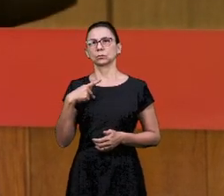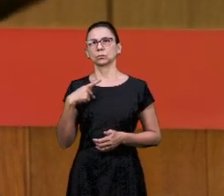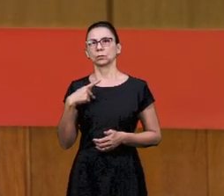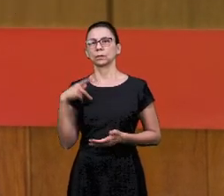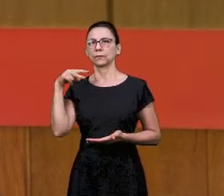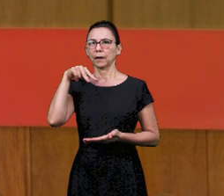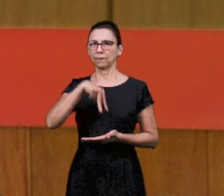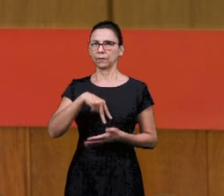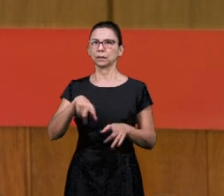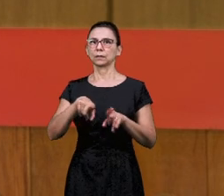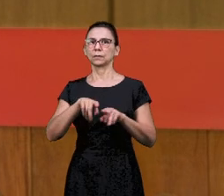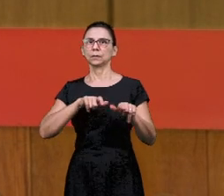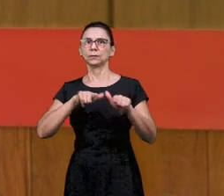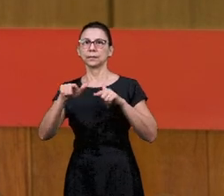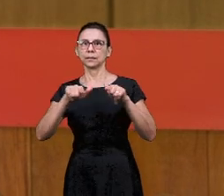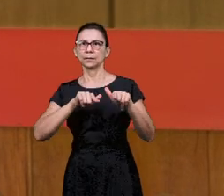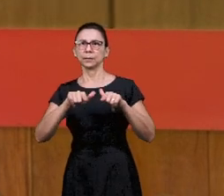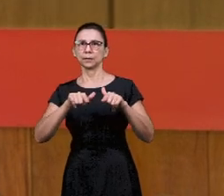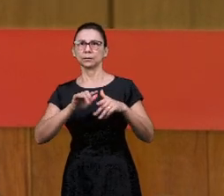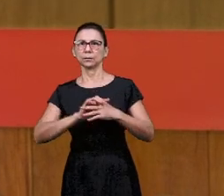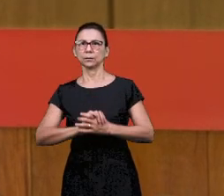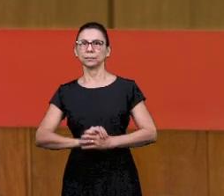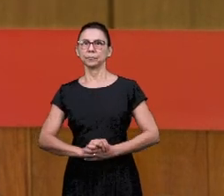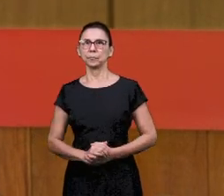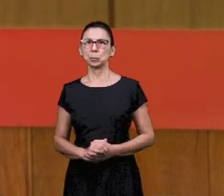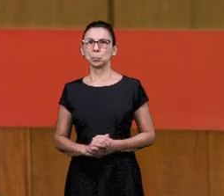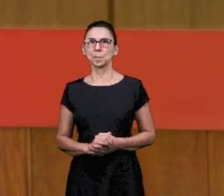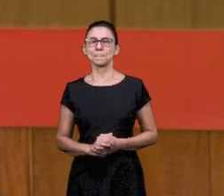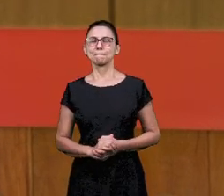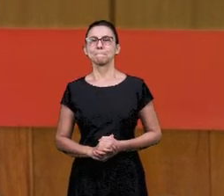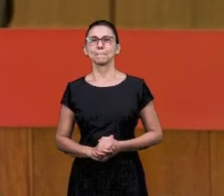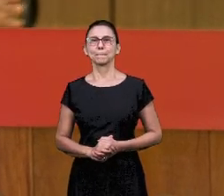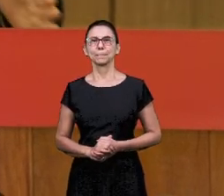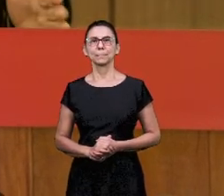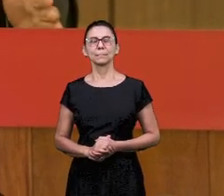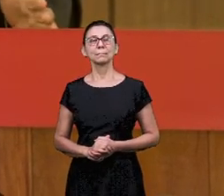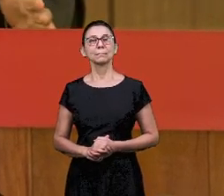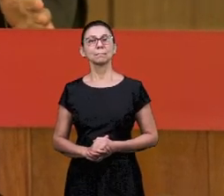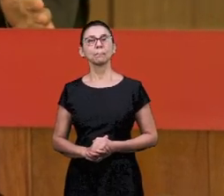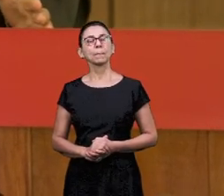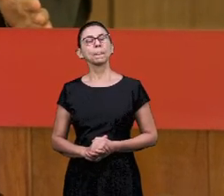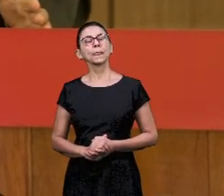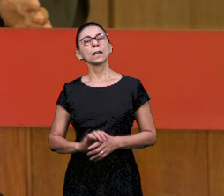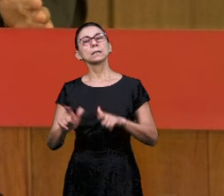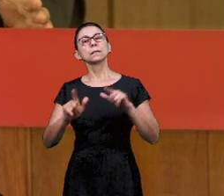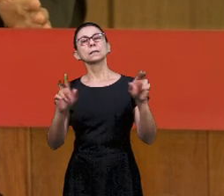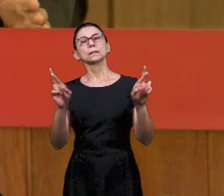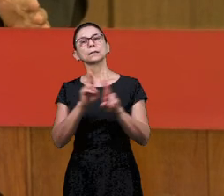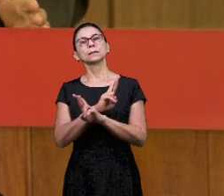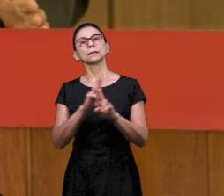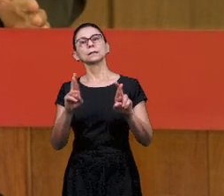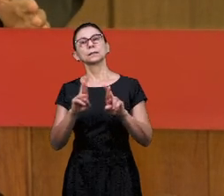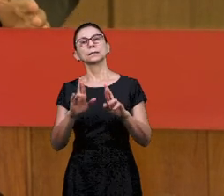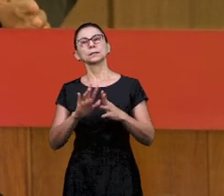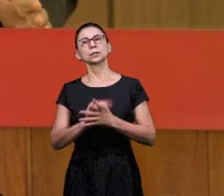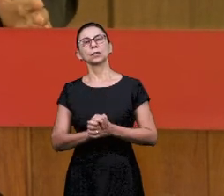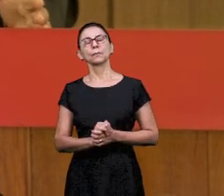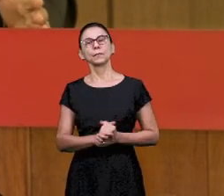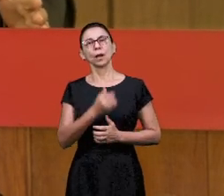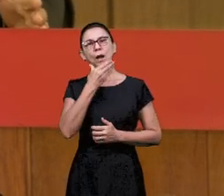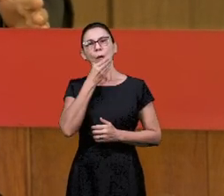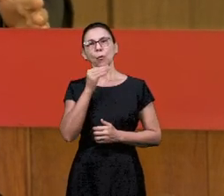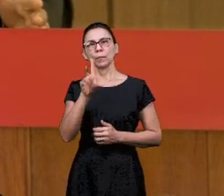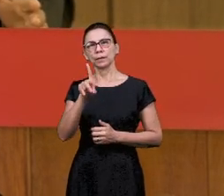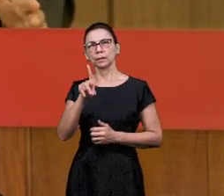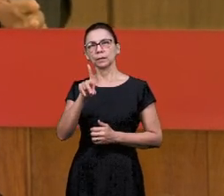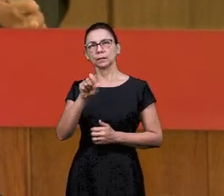que nous sommes en train de faire aujourd'hui. Mais tout ce travail est fait par rapport à la vie de